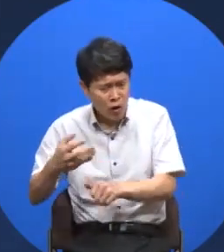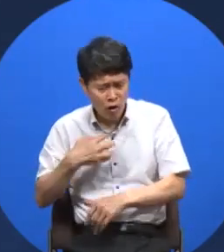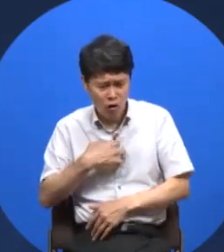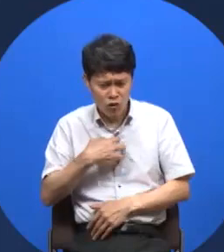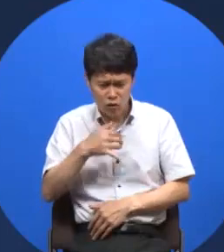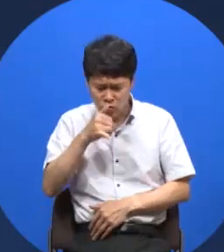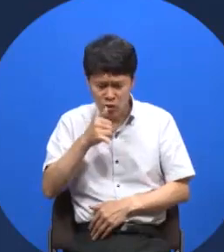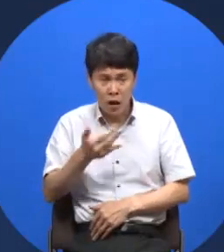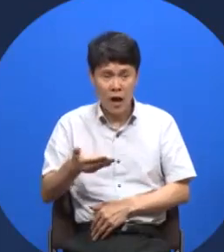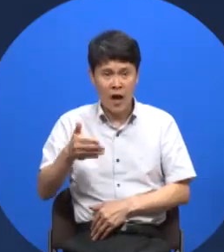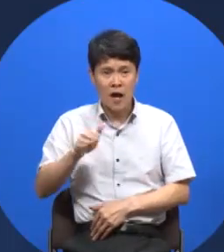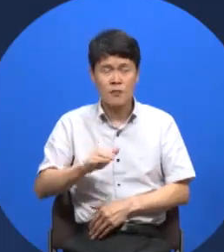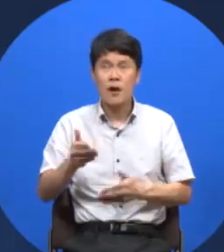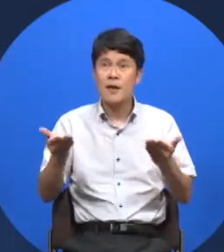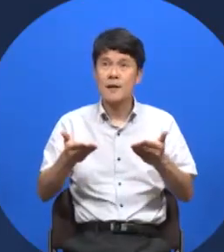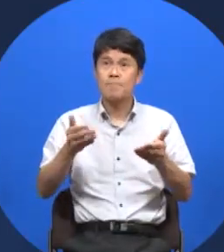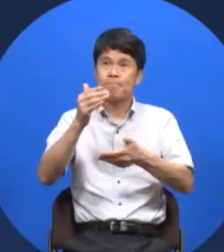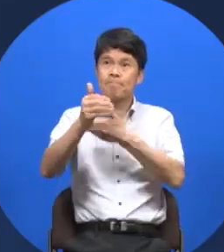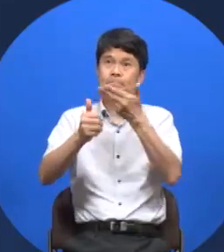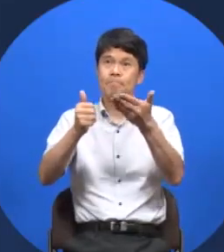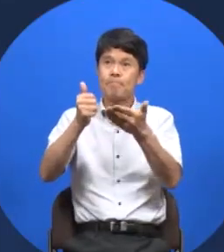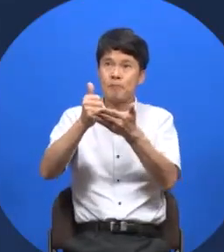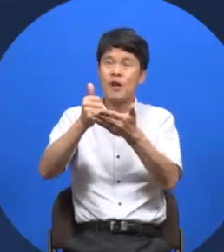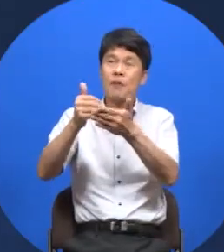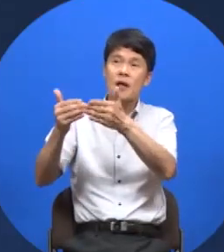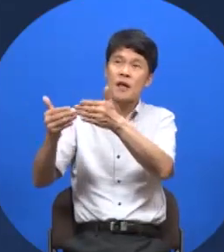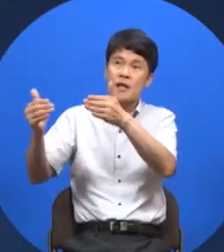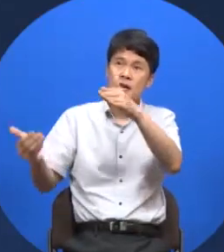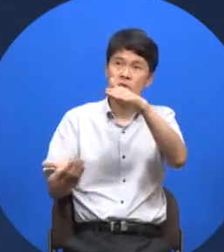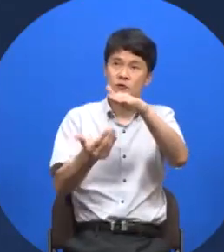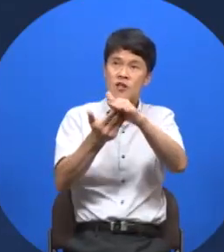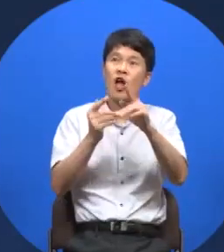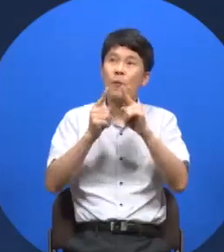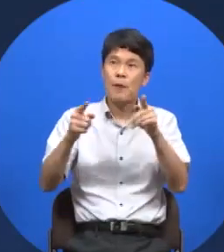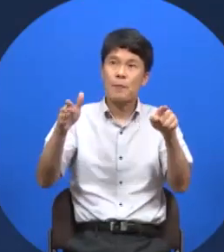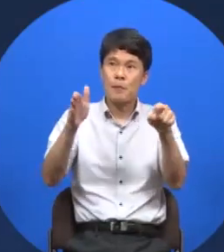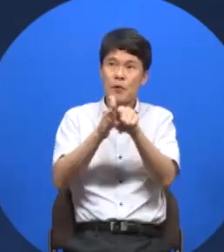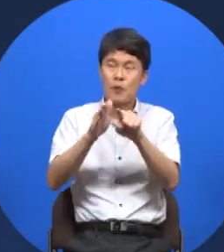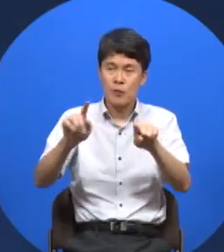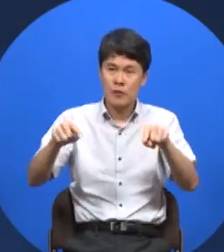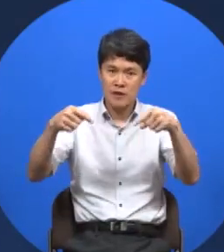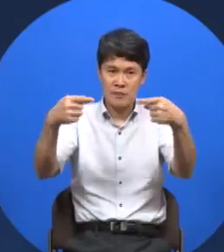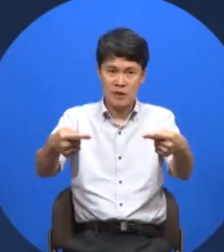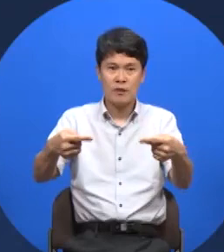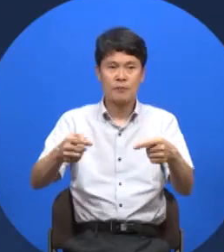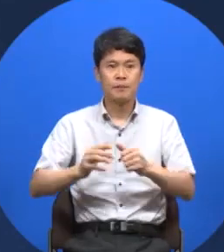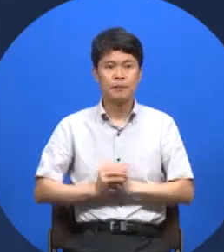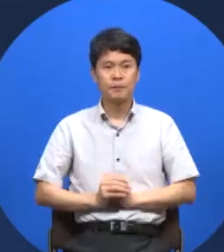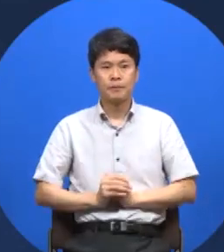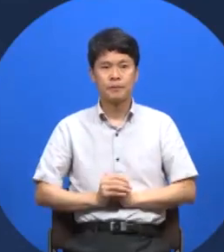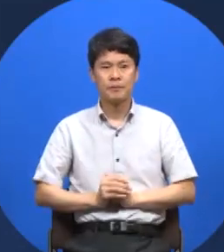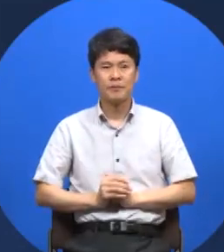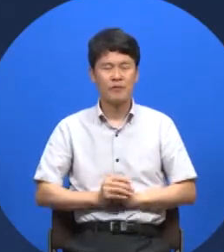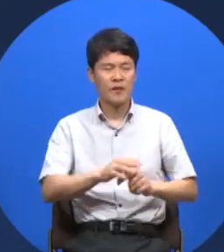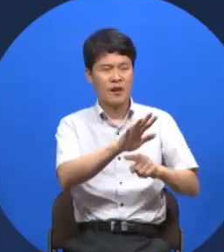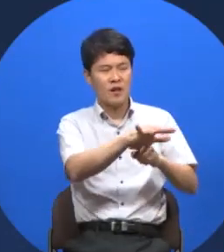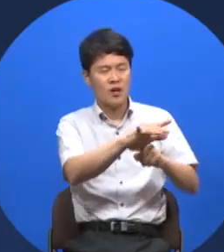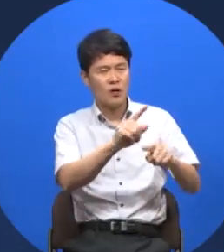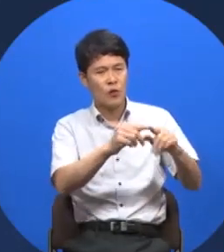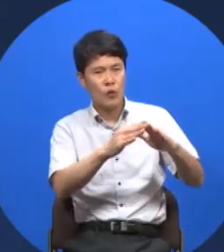하지만 사역은 하나님이 하신다는 말씀을 믿고 참여하게 되셨다고 고백합니다. 시골 교회